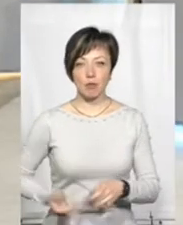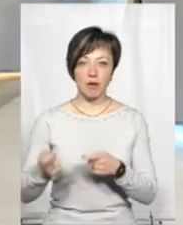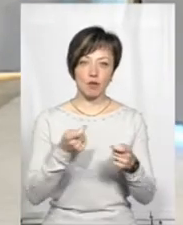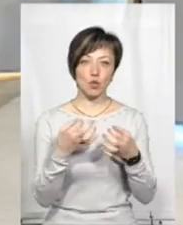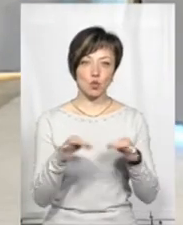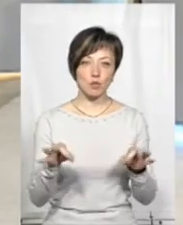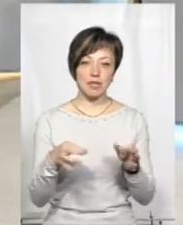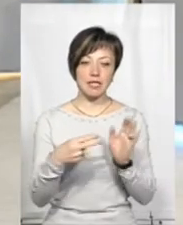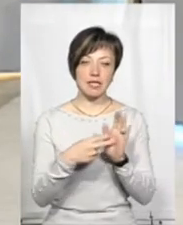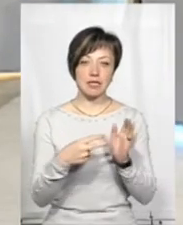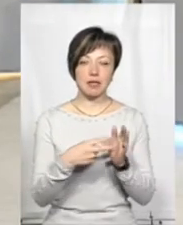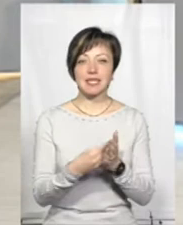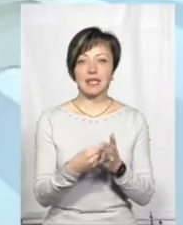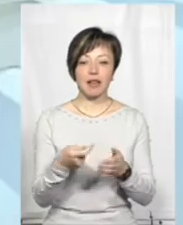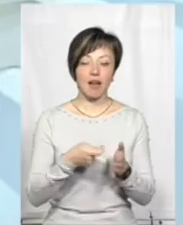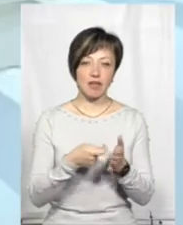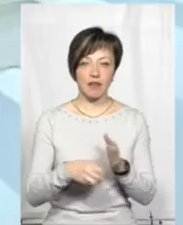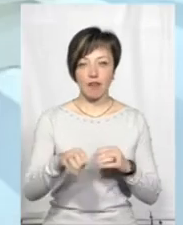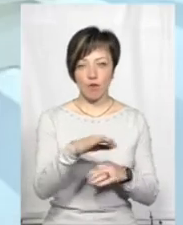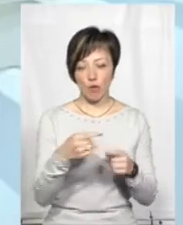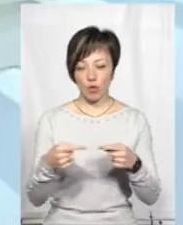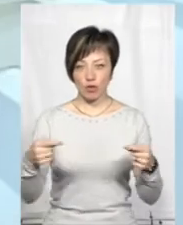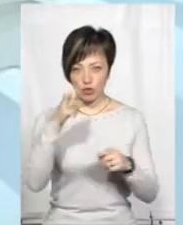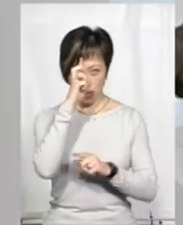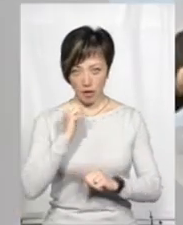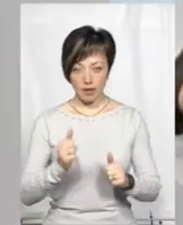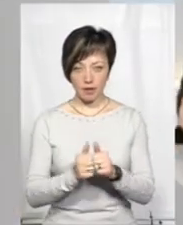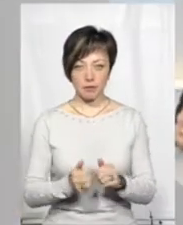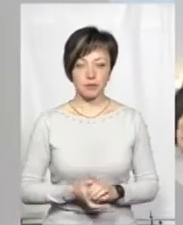там в Європу там, та інші там, країни.